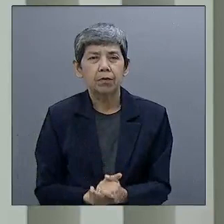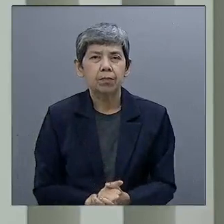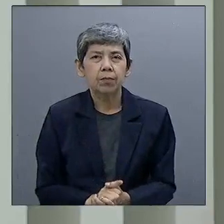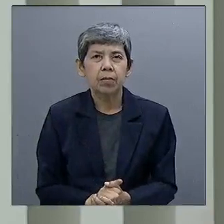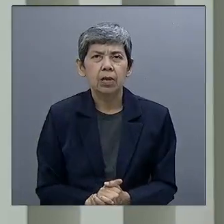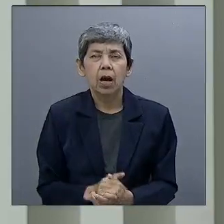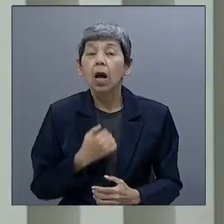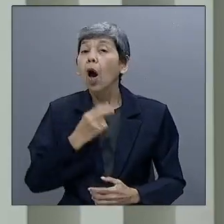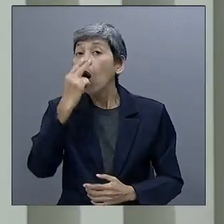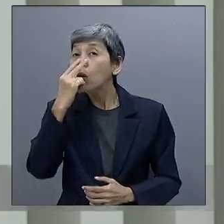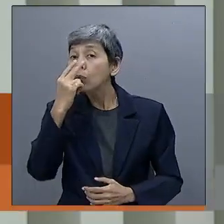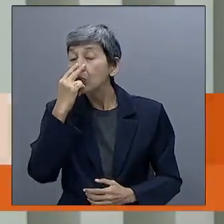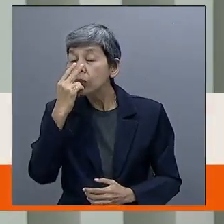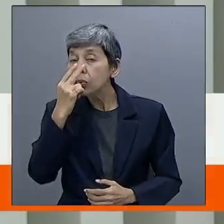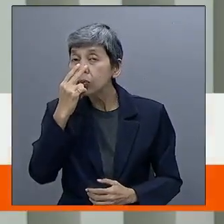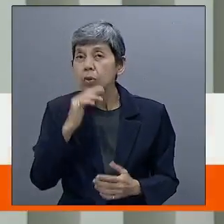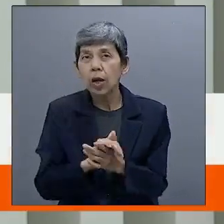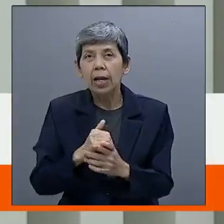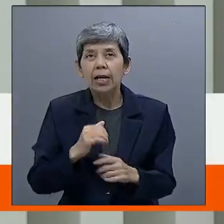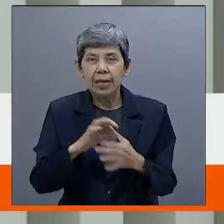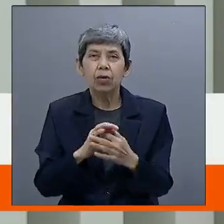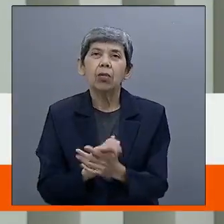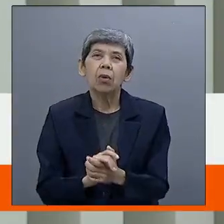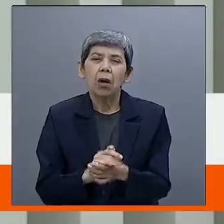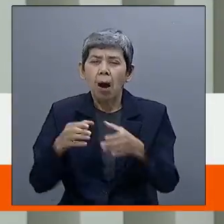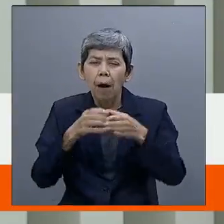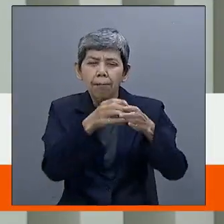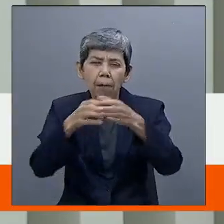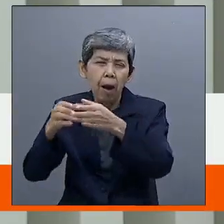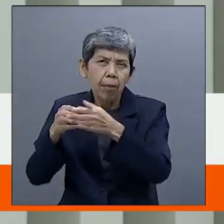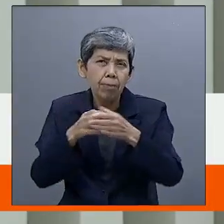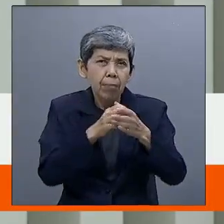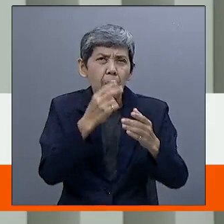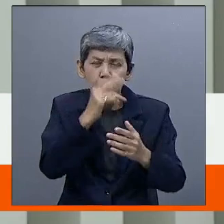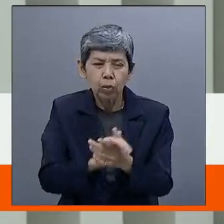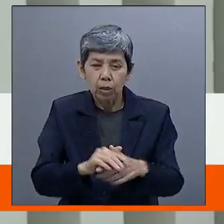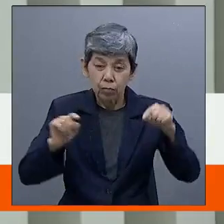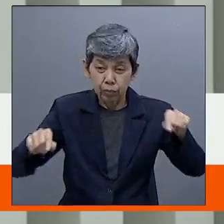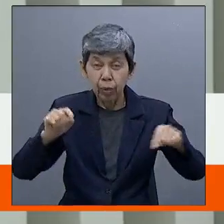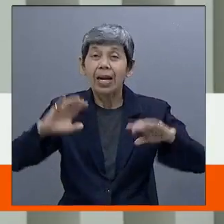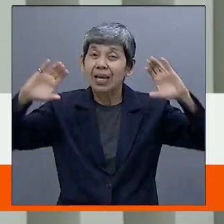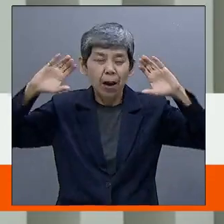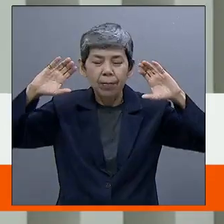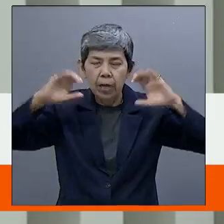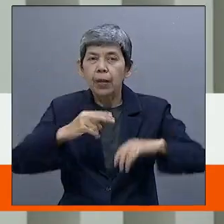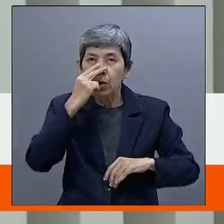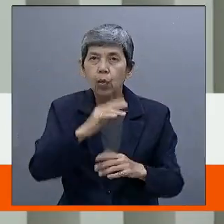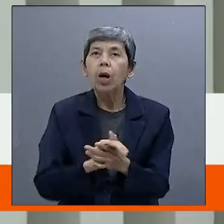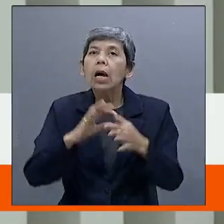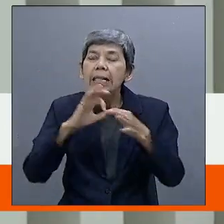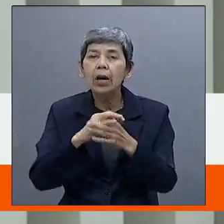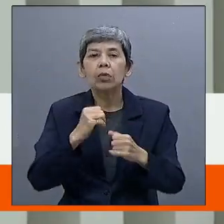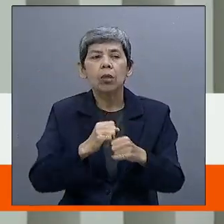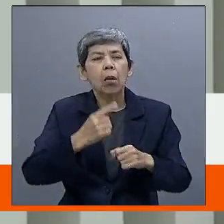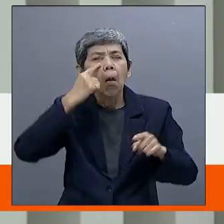สำคัญของการข้ามขั้วเนี่ยมันไม่ใช่ข้ามไปจัดตั้งรัฐบาลแต่ว่ามันคือการผลิต